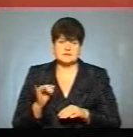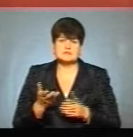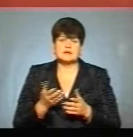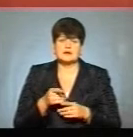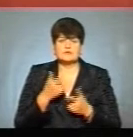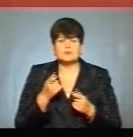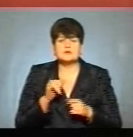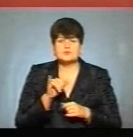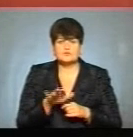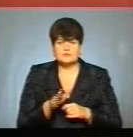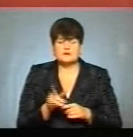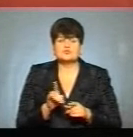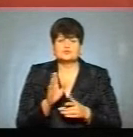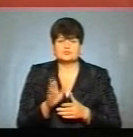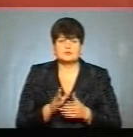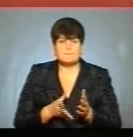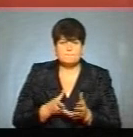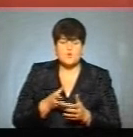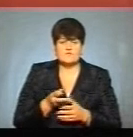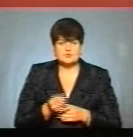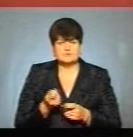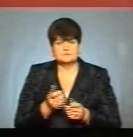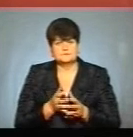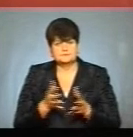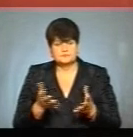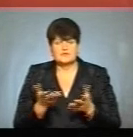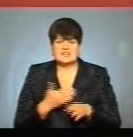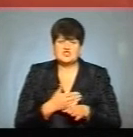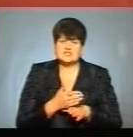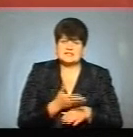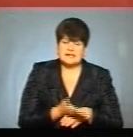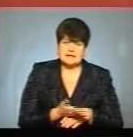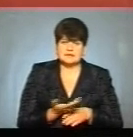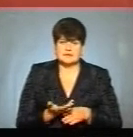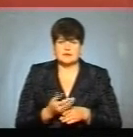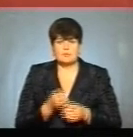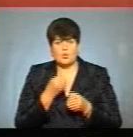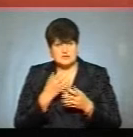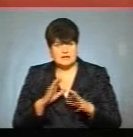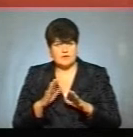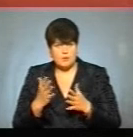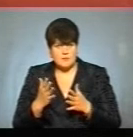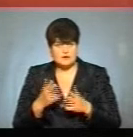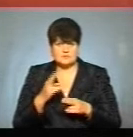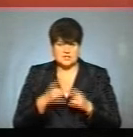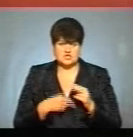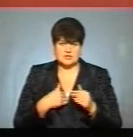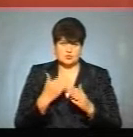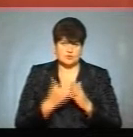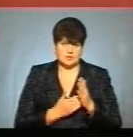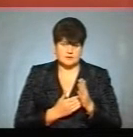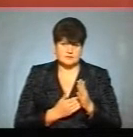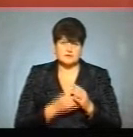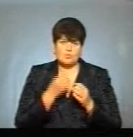вас інформація стосовно того, що буде профінансовано, трохи більше, в якій частині? Є якісь позитивні моменти, так, щоб завершити нашу програму вже